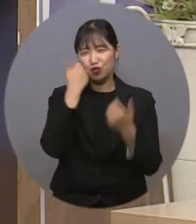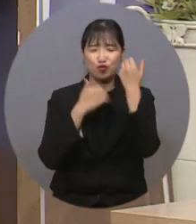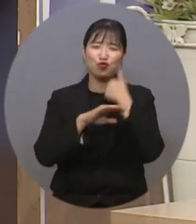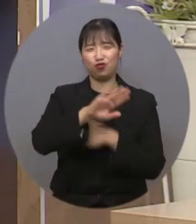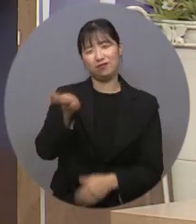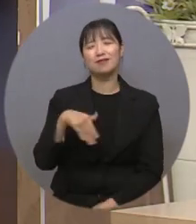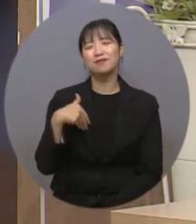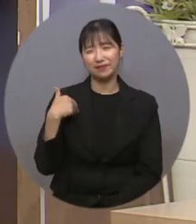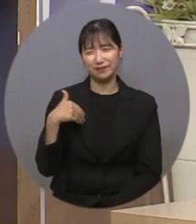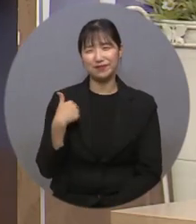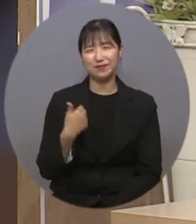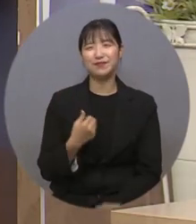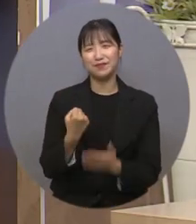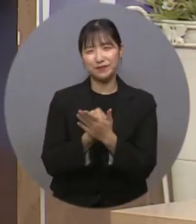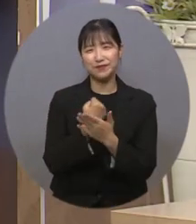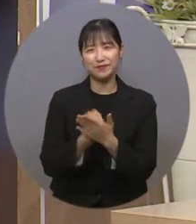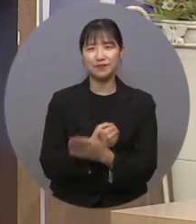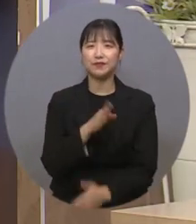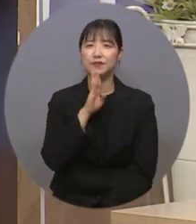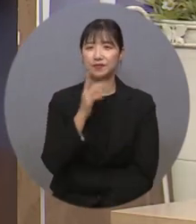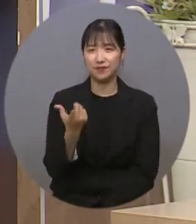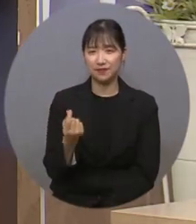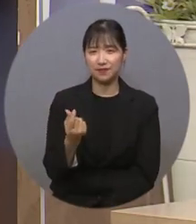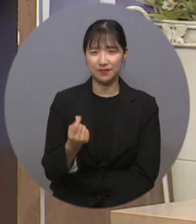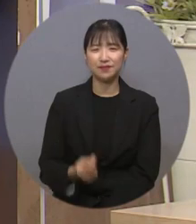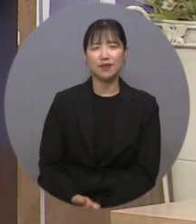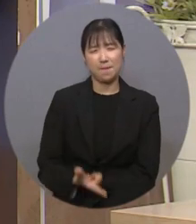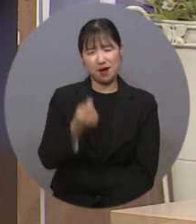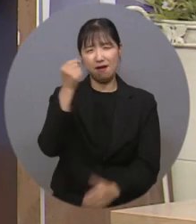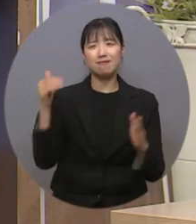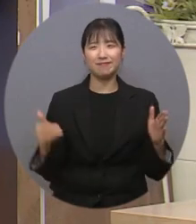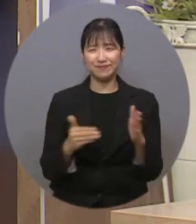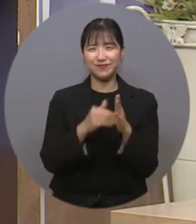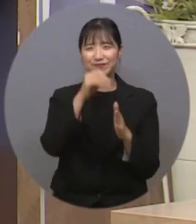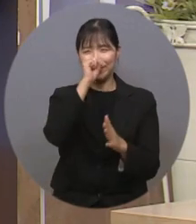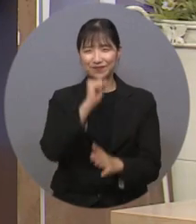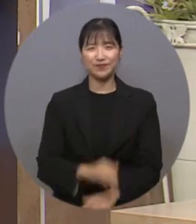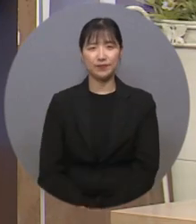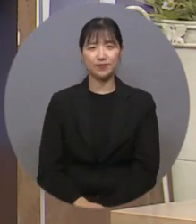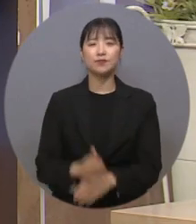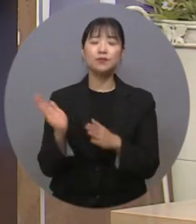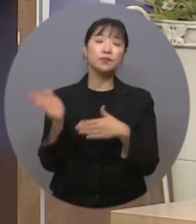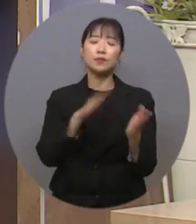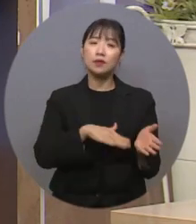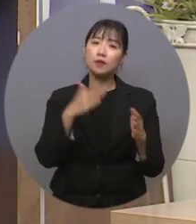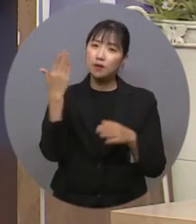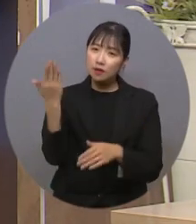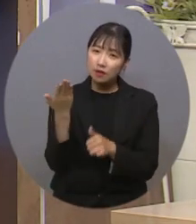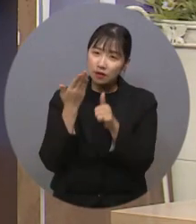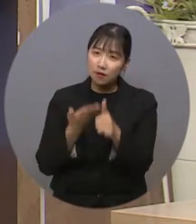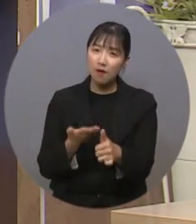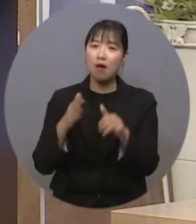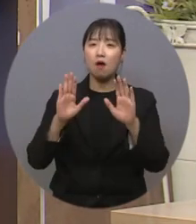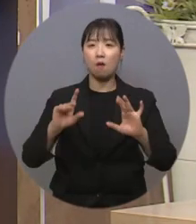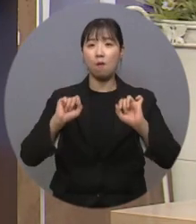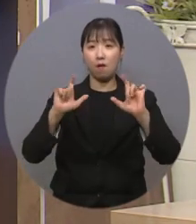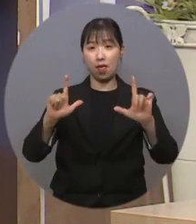참 안타깝습니다. 맞습니다. 네, 하루빨리 끝났으면 하는 예. 바람입니다. 네, 그리고 또 의원님께서 이 올해